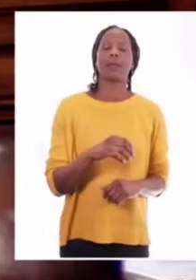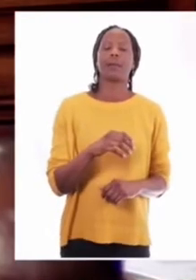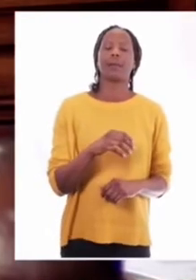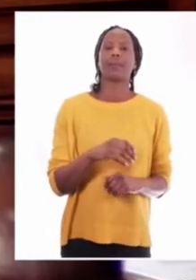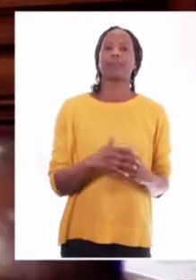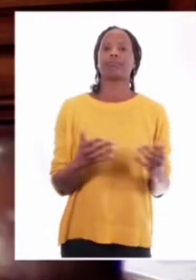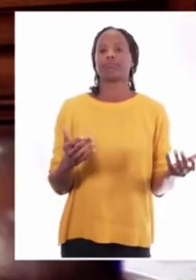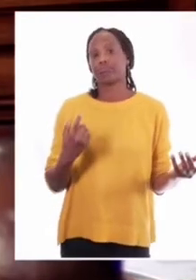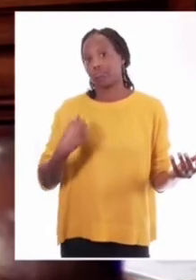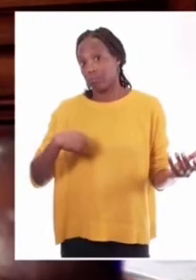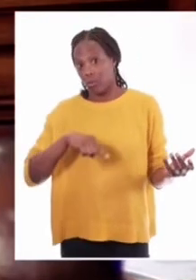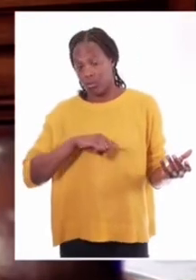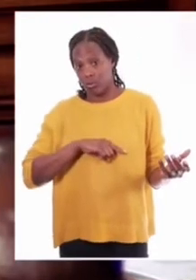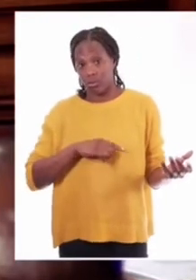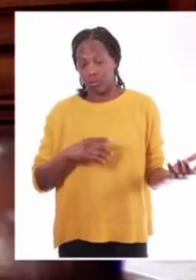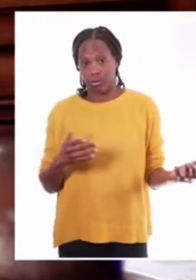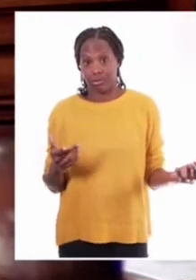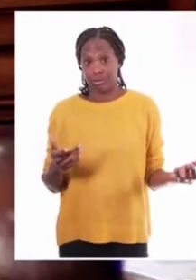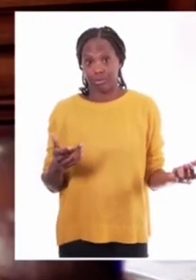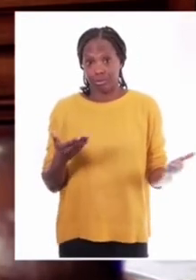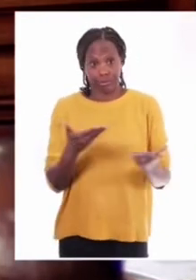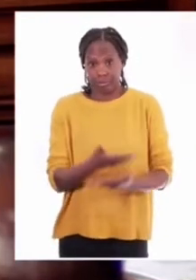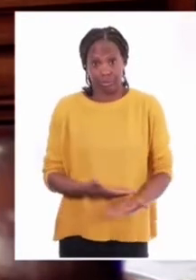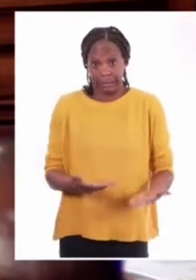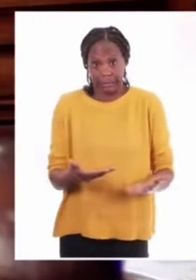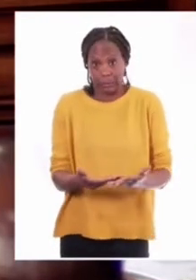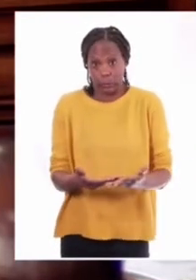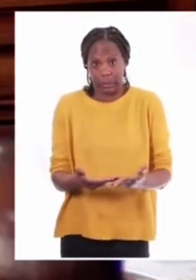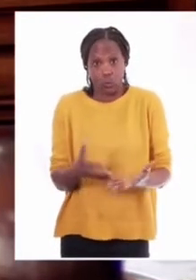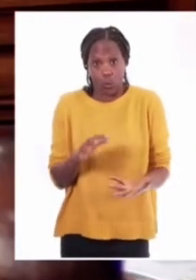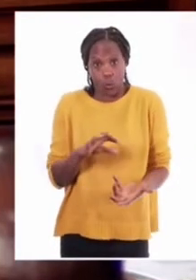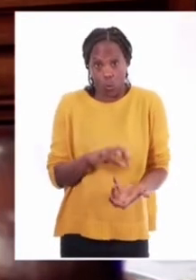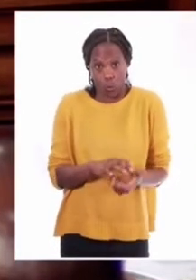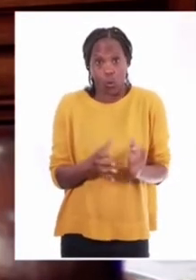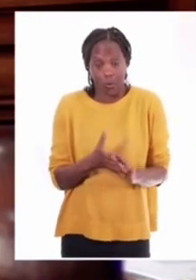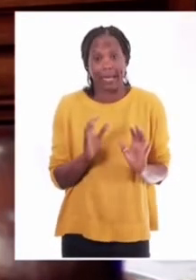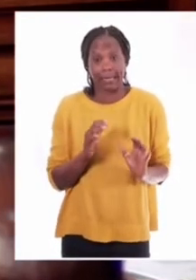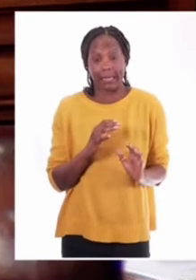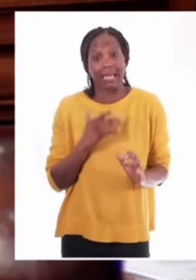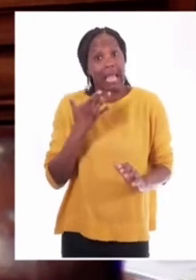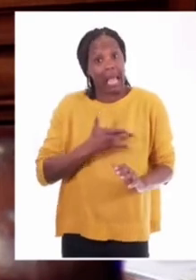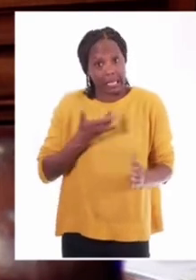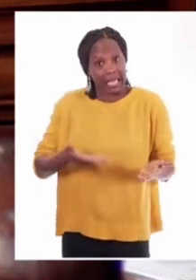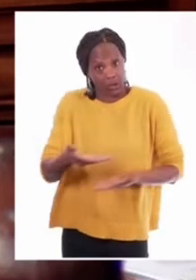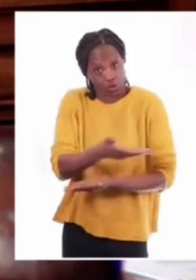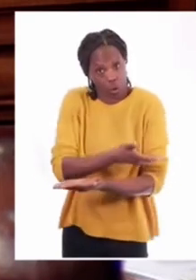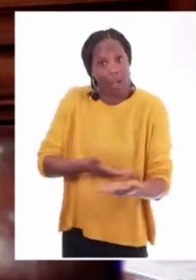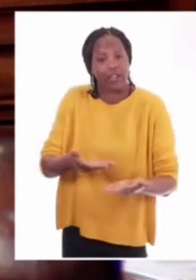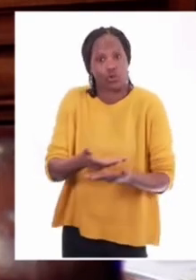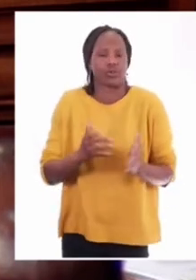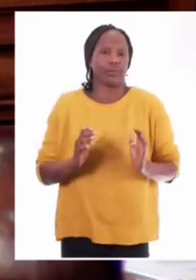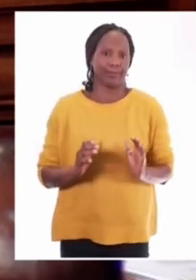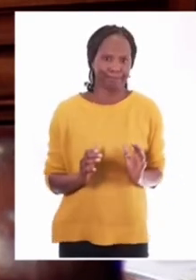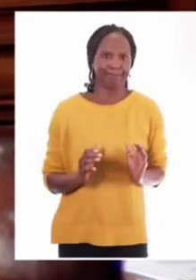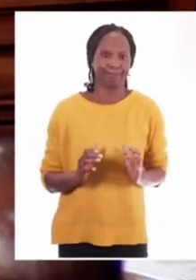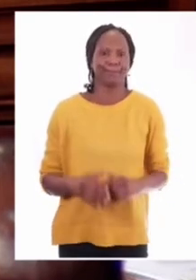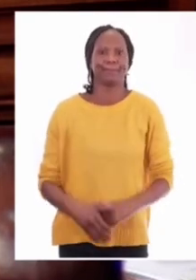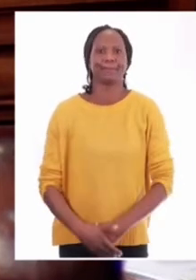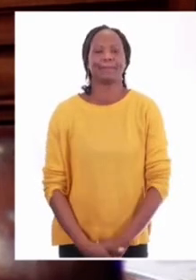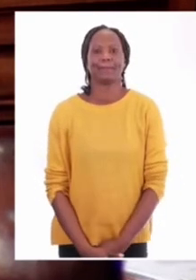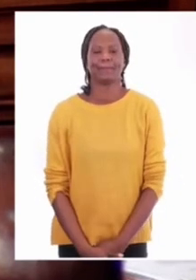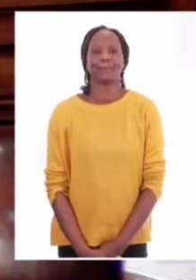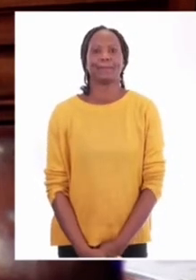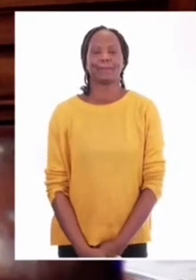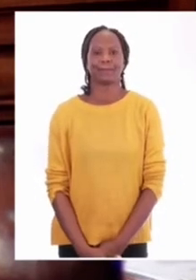Nous sommes dans une situation complexe et c'est intéressant de pouvoir faire un point. Je pense que dans ces